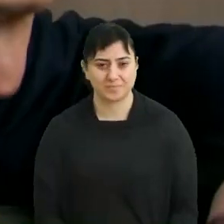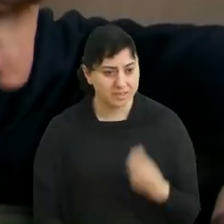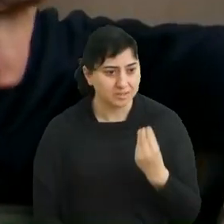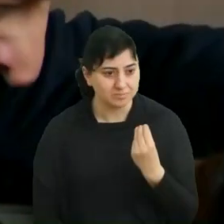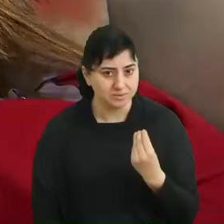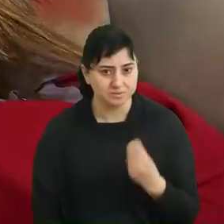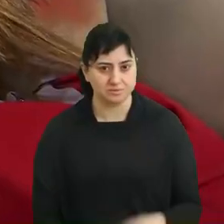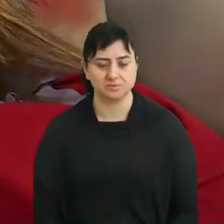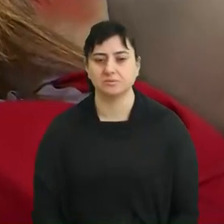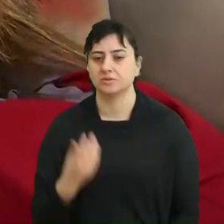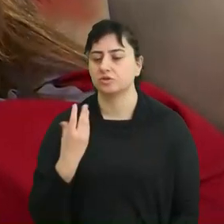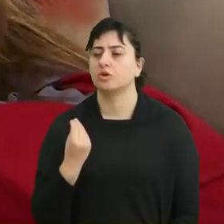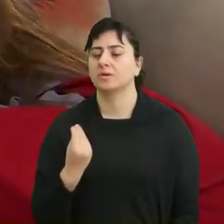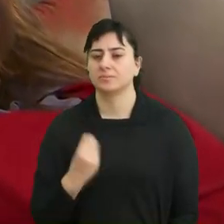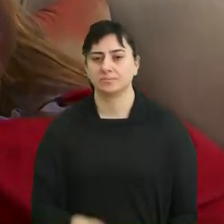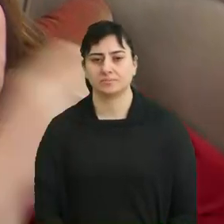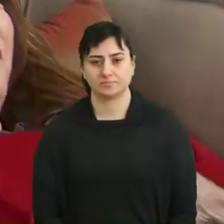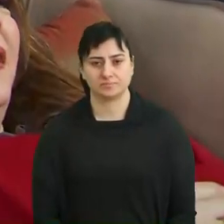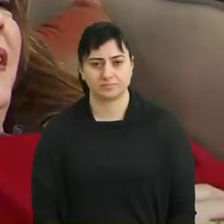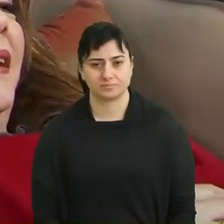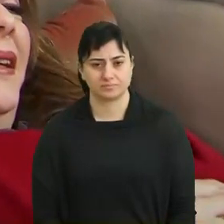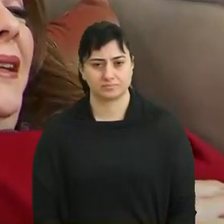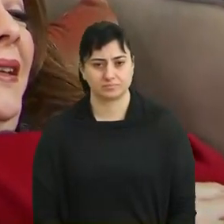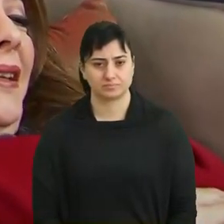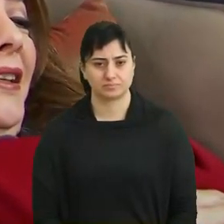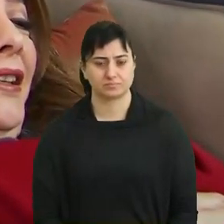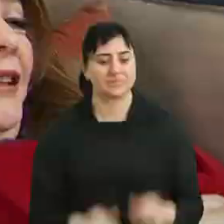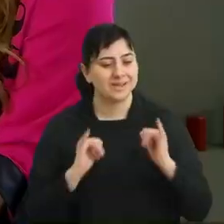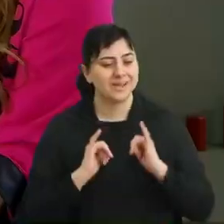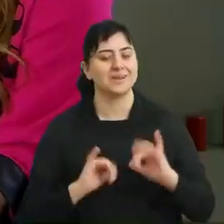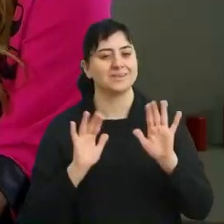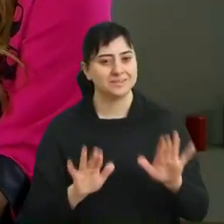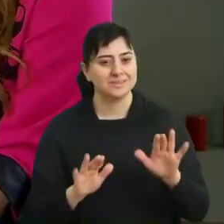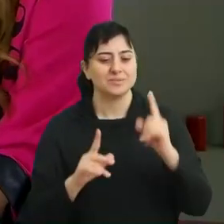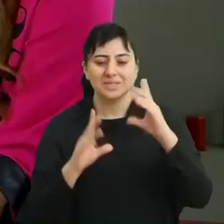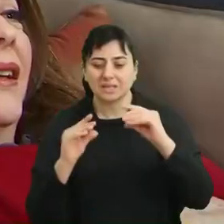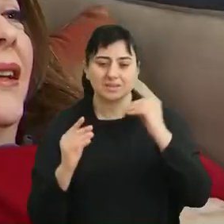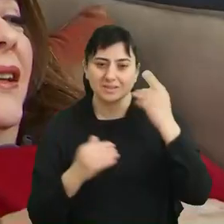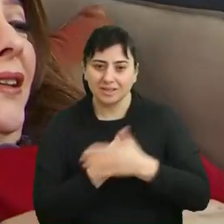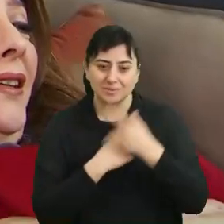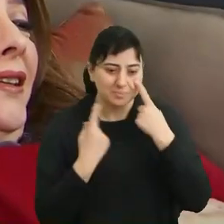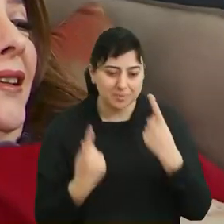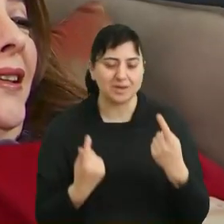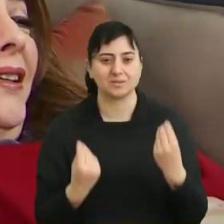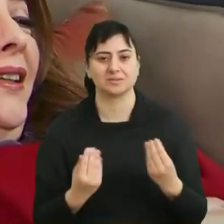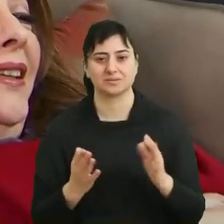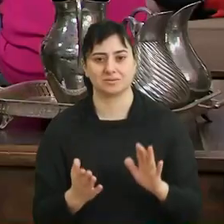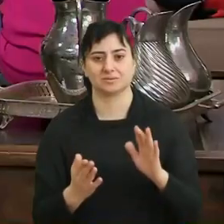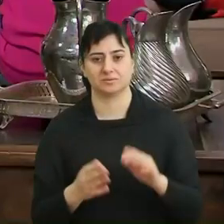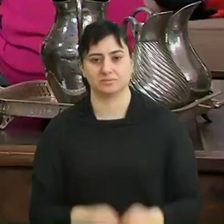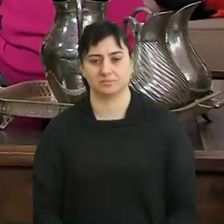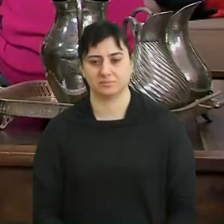İyisin değil mi? İyisin. Çok iyiyim Kemal'im. Tamam dinlen, uzat ayaklarını. Kızım yastık bastık bir şey koyun ananızın ayağının